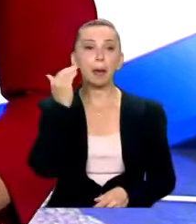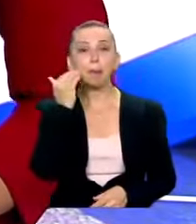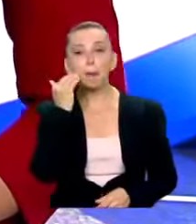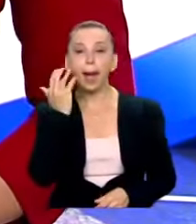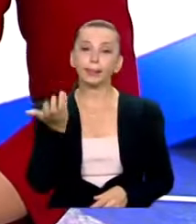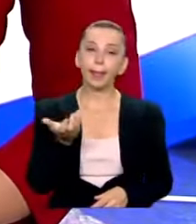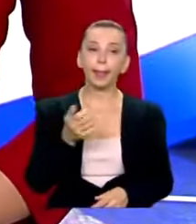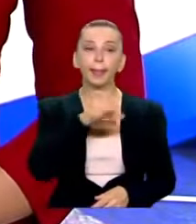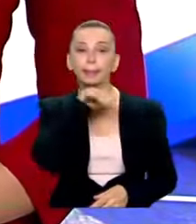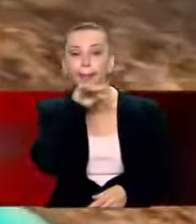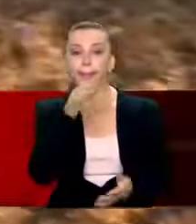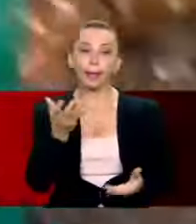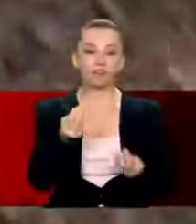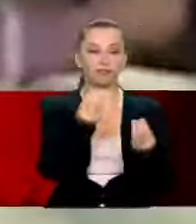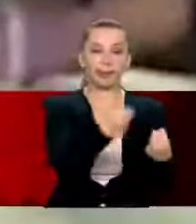gibi görünüyor.